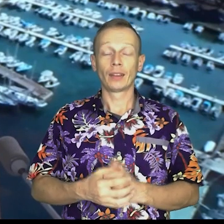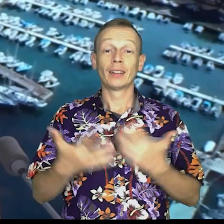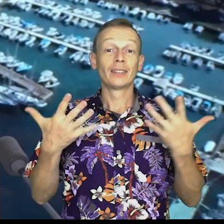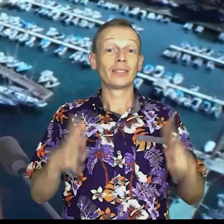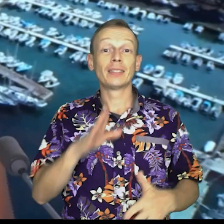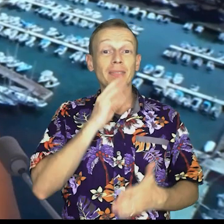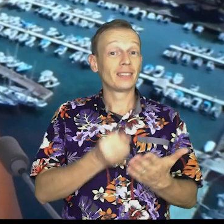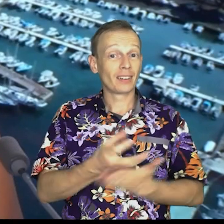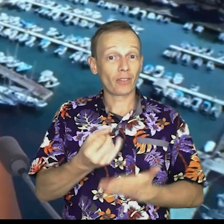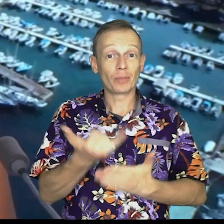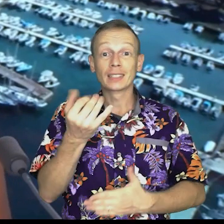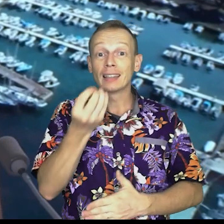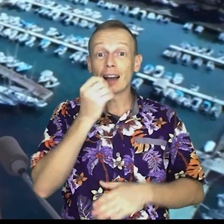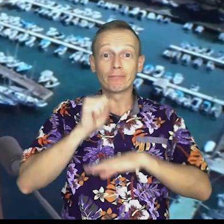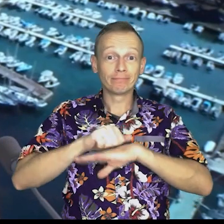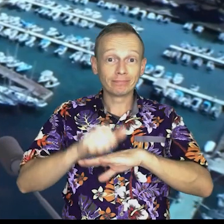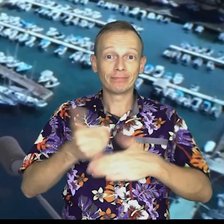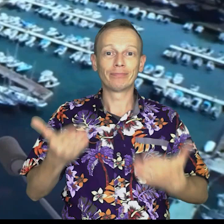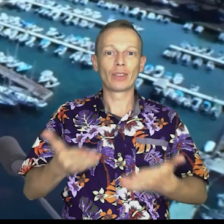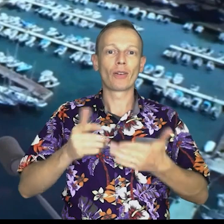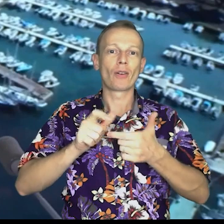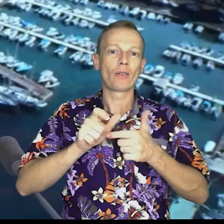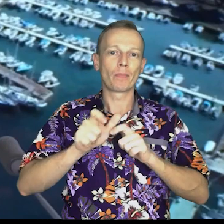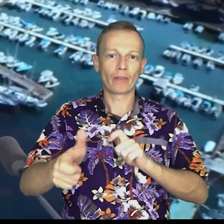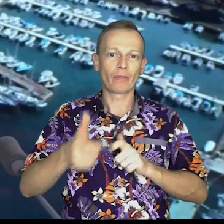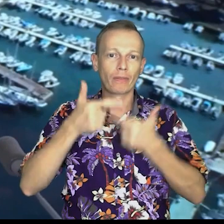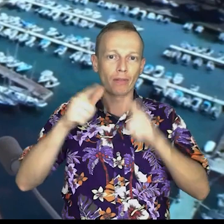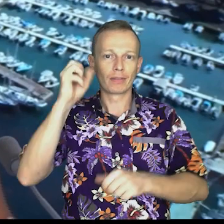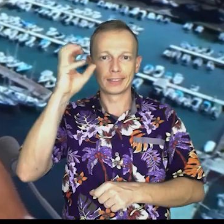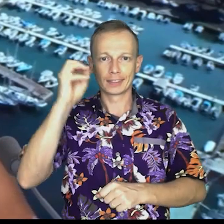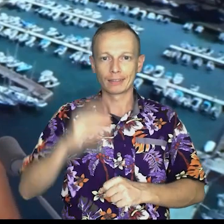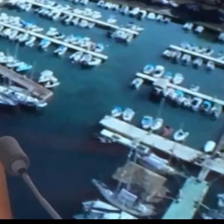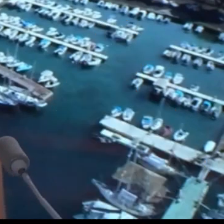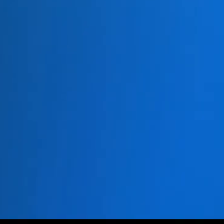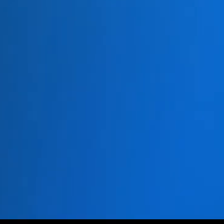éditions. C'est la fin de ce flash si vous êtes à table. Bon appétit, à tout de suite pour votre journal en Réau Tahiti.